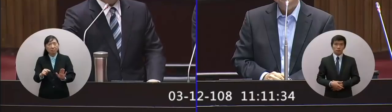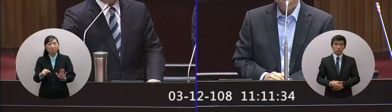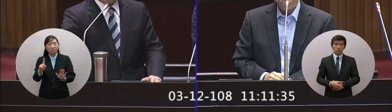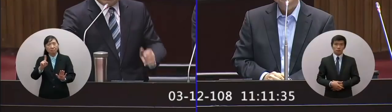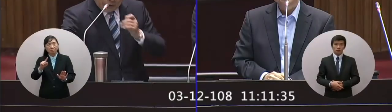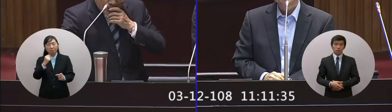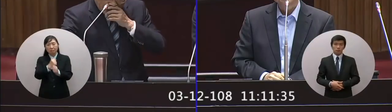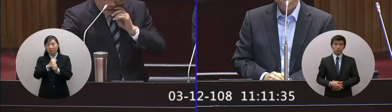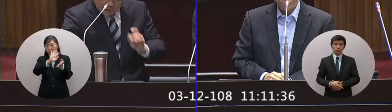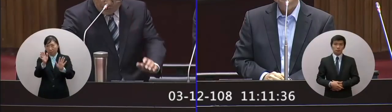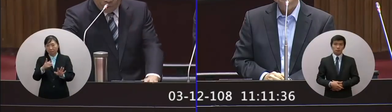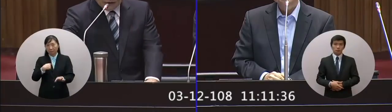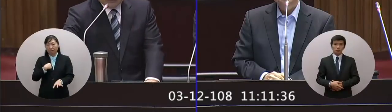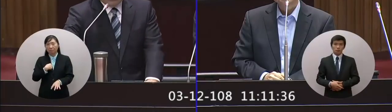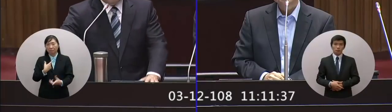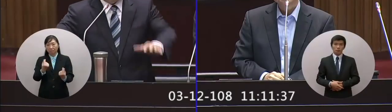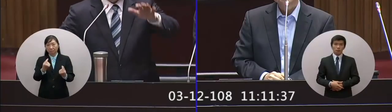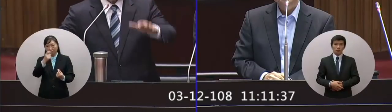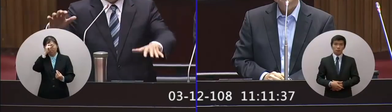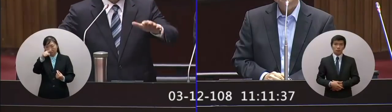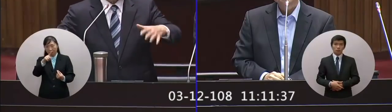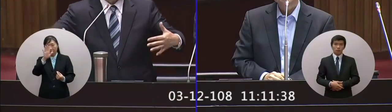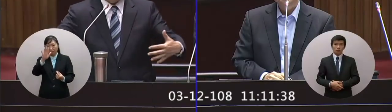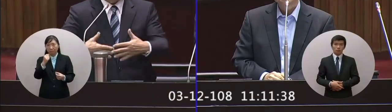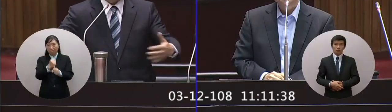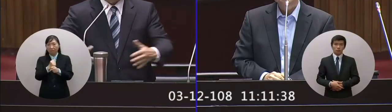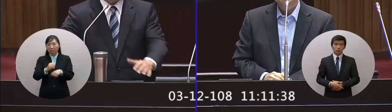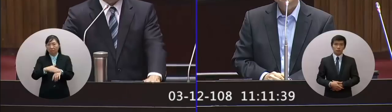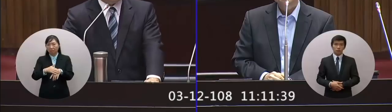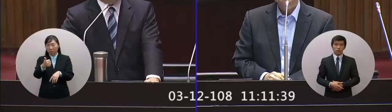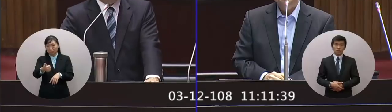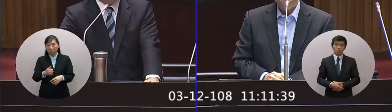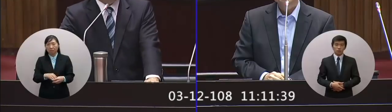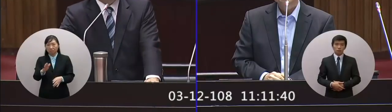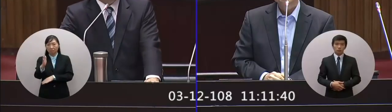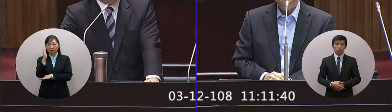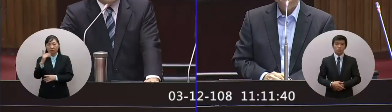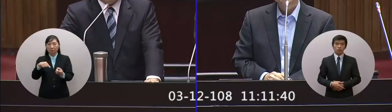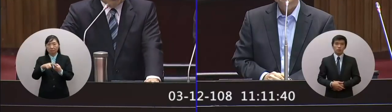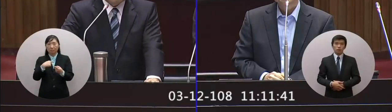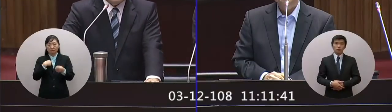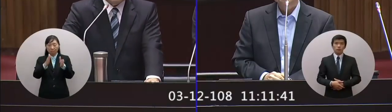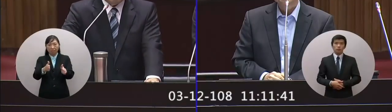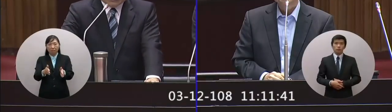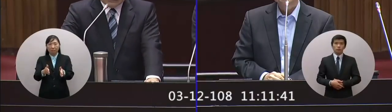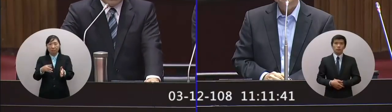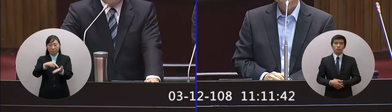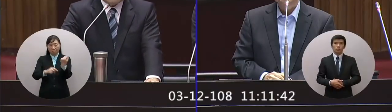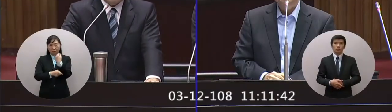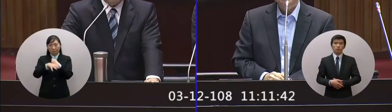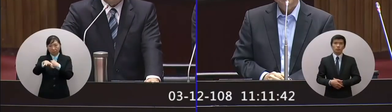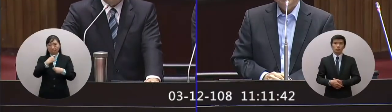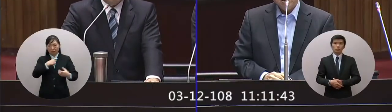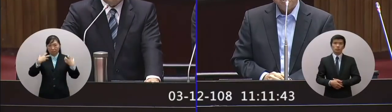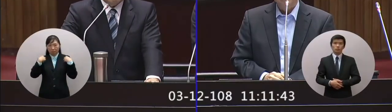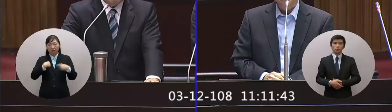运作。那我也一直希望能够有效，政府应该是有效，而且对立法院负责。我整个来